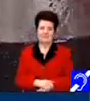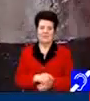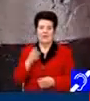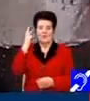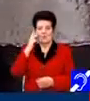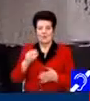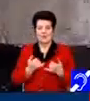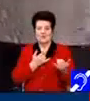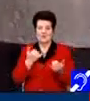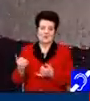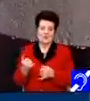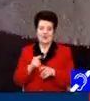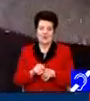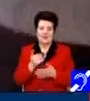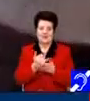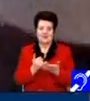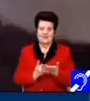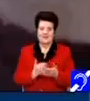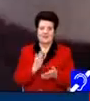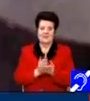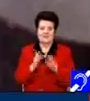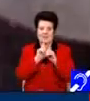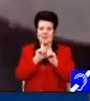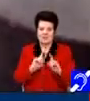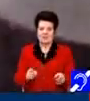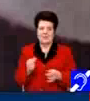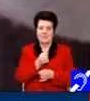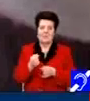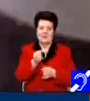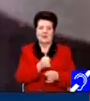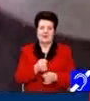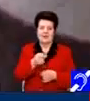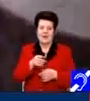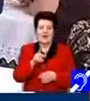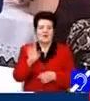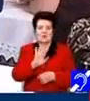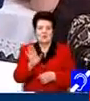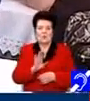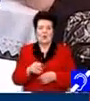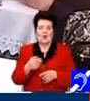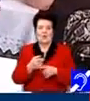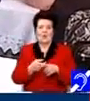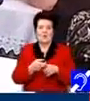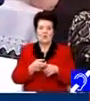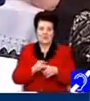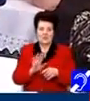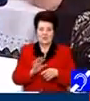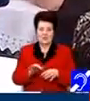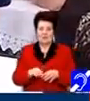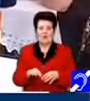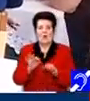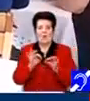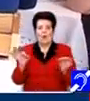și modul de servire a bucatelor la Villa Rose este deosebit. Mămăliga nu este tăiată cu un cuțit, ci... Tăiem cu